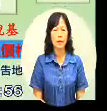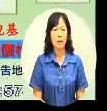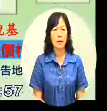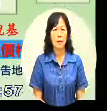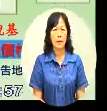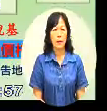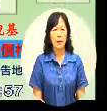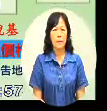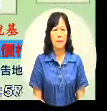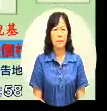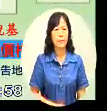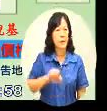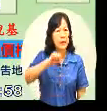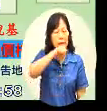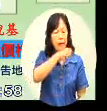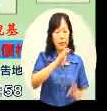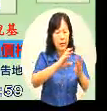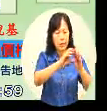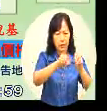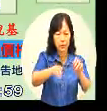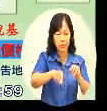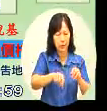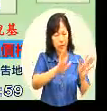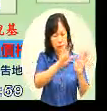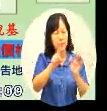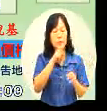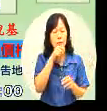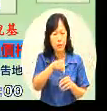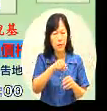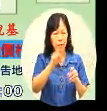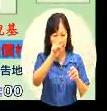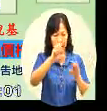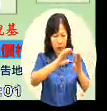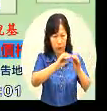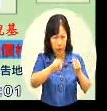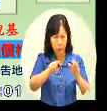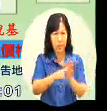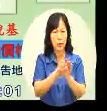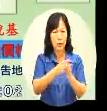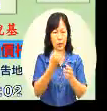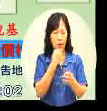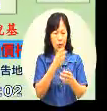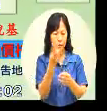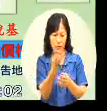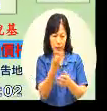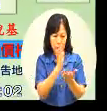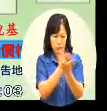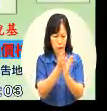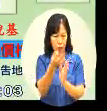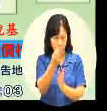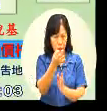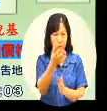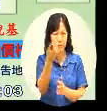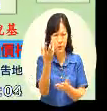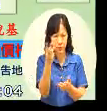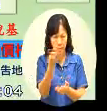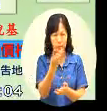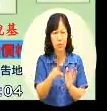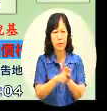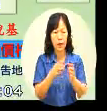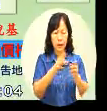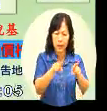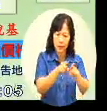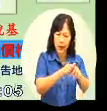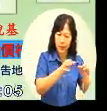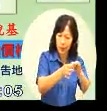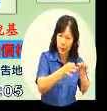就是台湾的土地状况是这样，就是一块土地呢有三种价格，在市场交易的